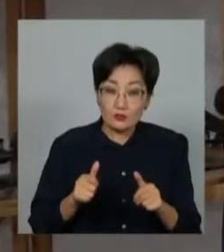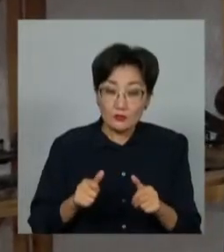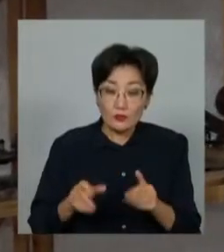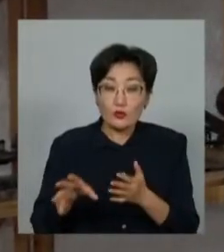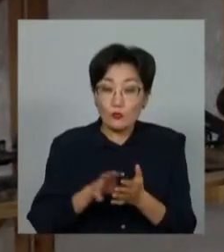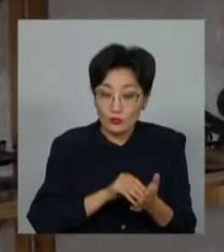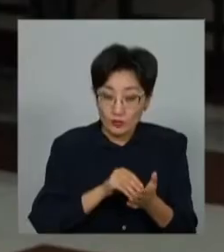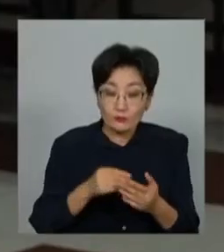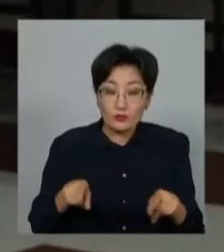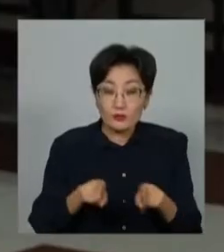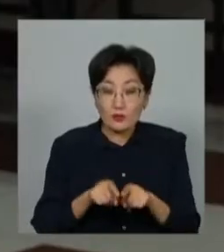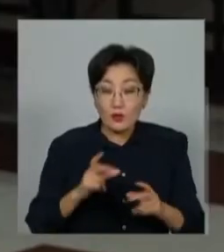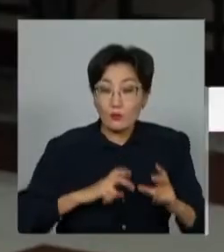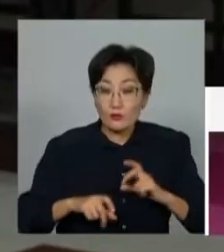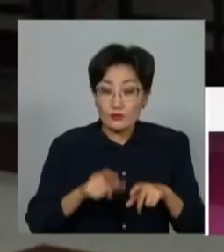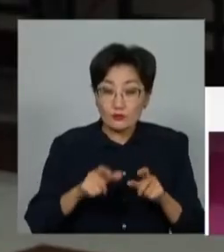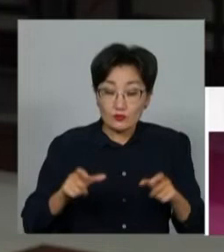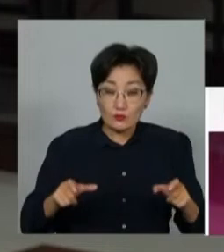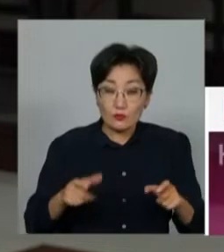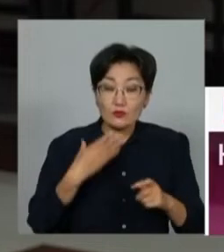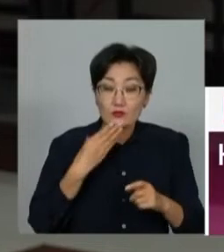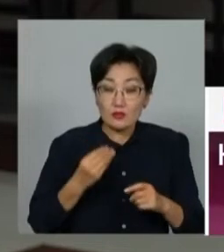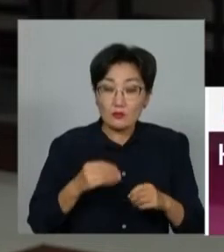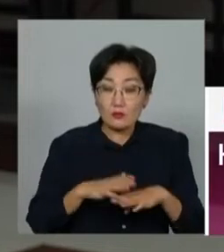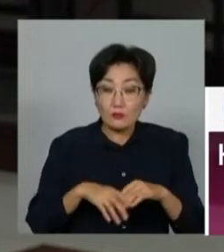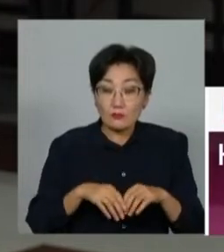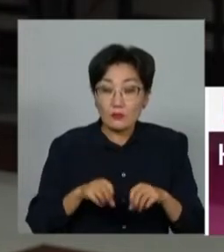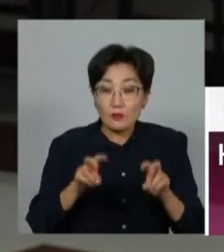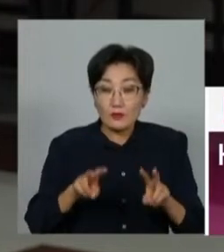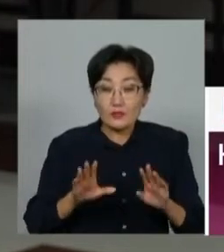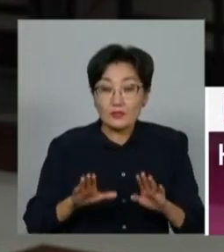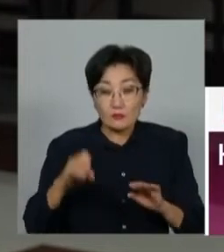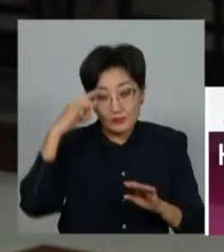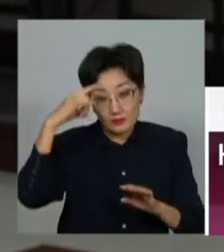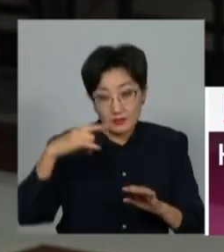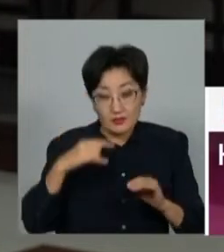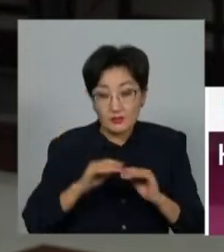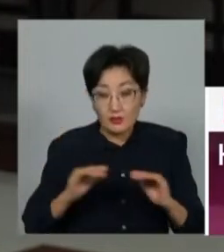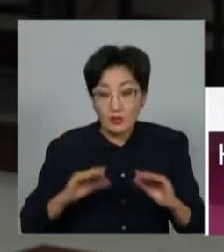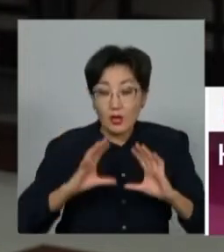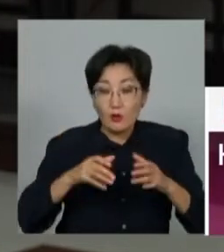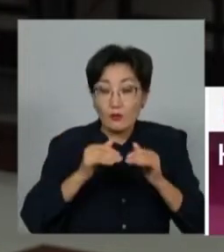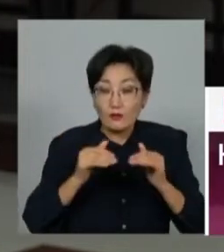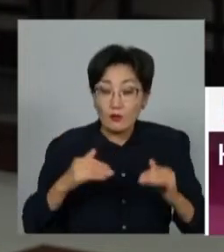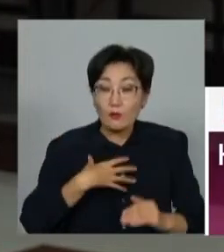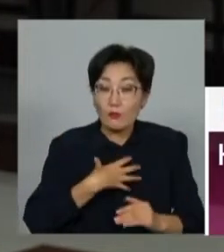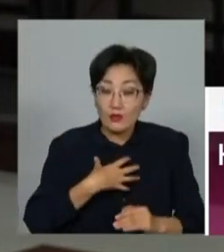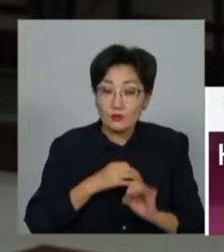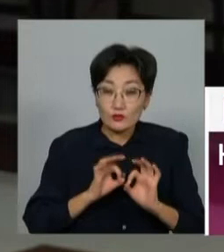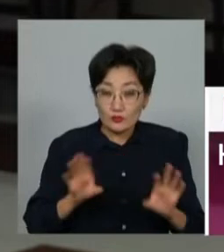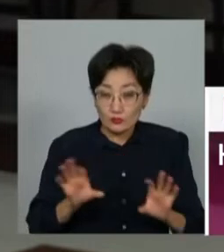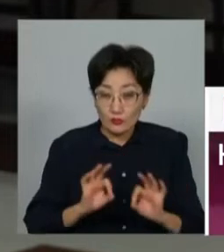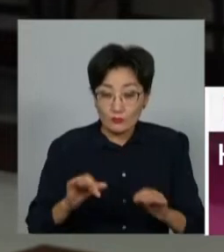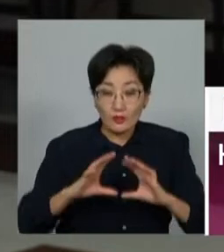алып отыр деп ойлаймын. Біздің студенттерге өзінің мамандықтарының тек қана Қазақстан деңгейінде емес, әлемдік деңгейде маңыздылығын түсіндіру.